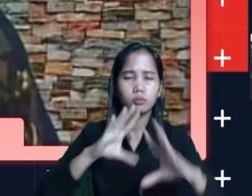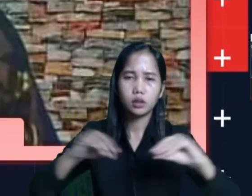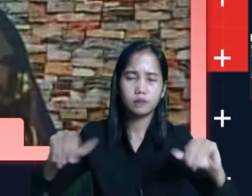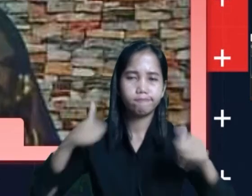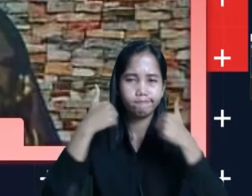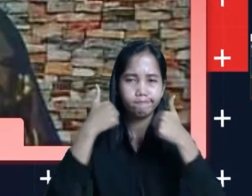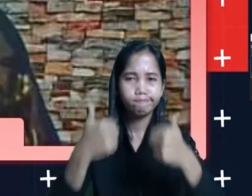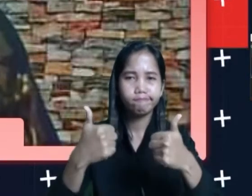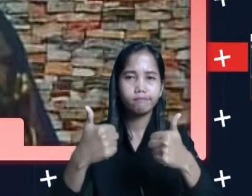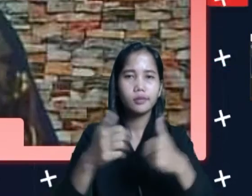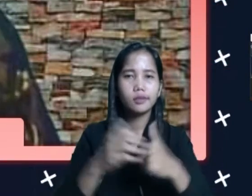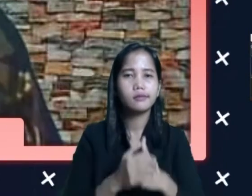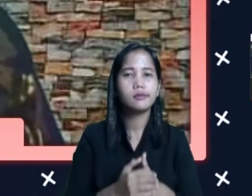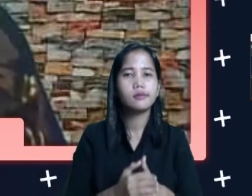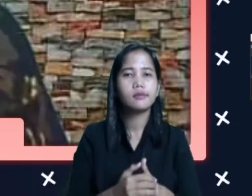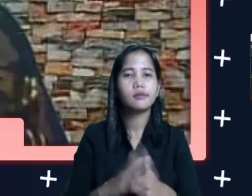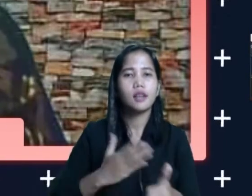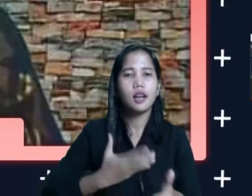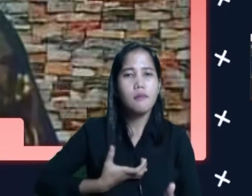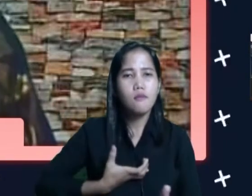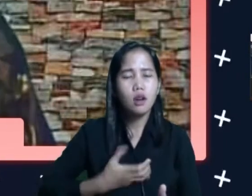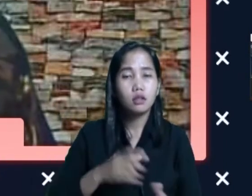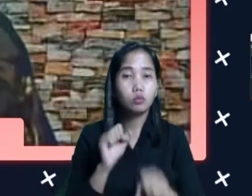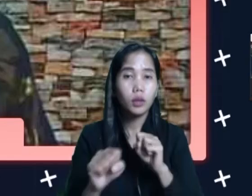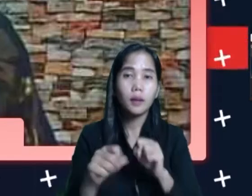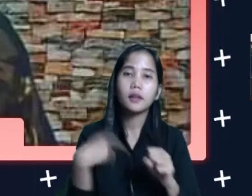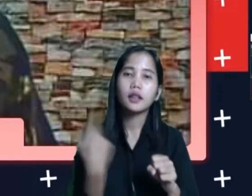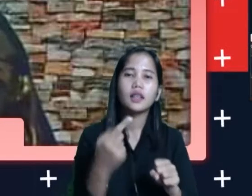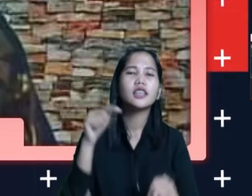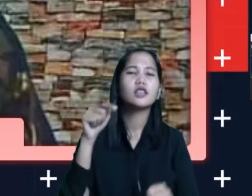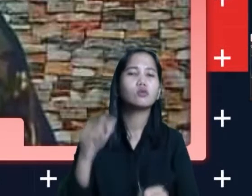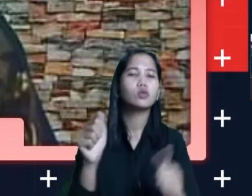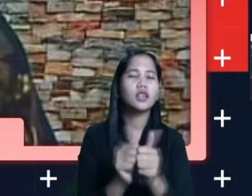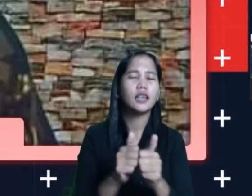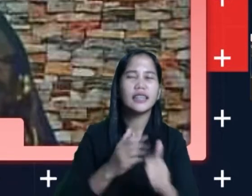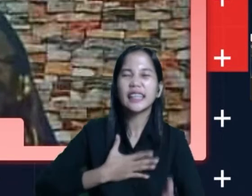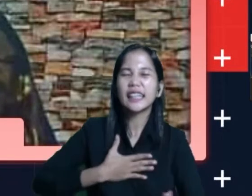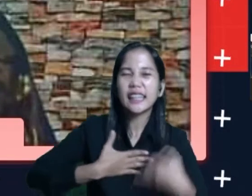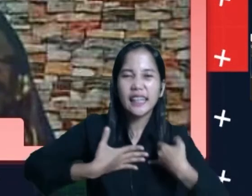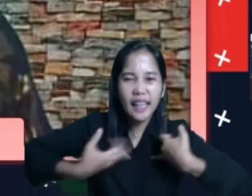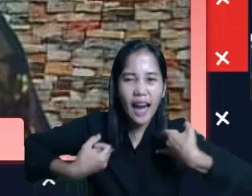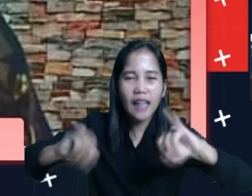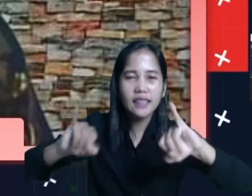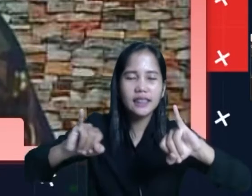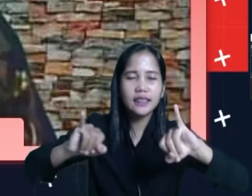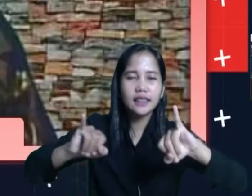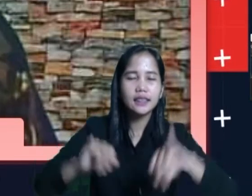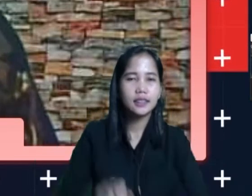ikhlas, dengan hati yang rela, karena Tuhan mengerjakan kemauan itu, kita mau